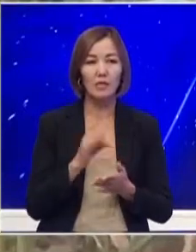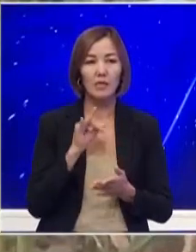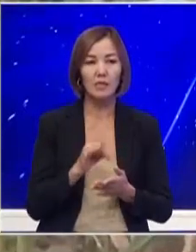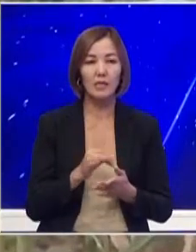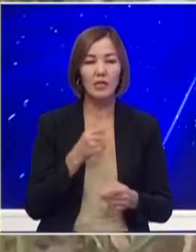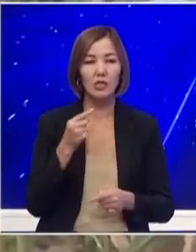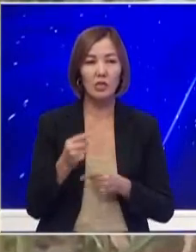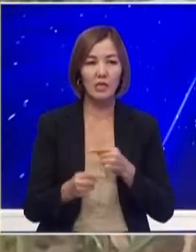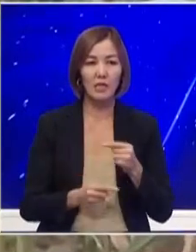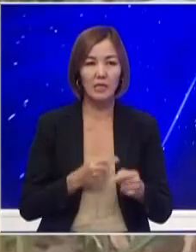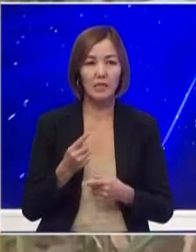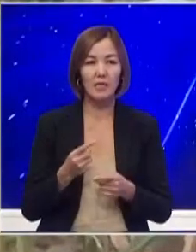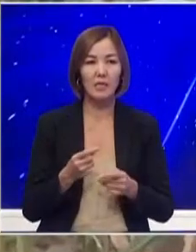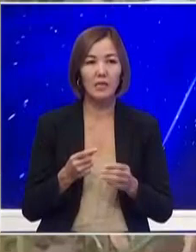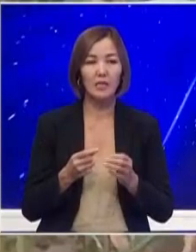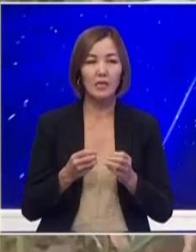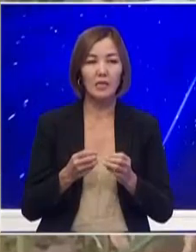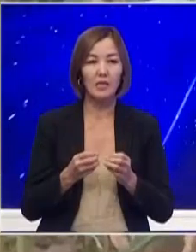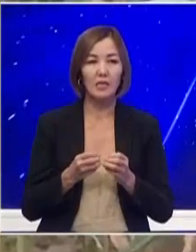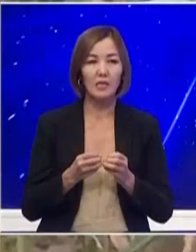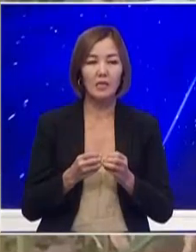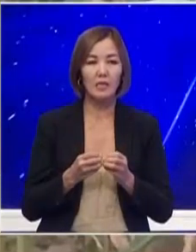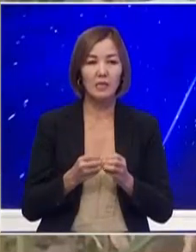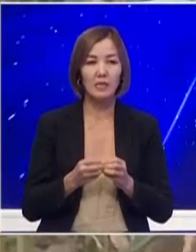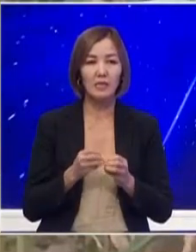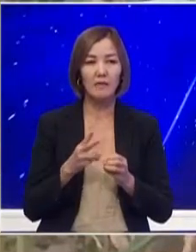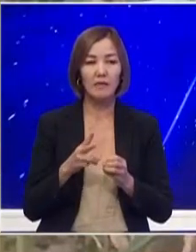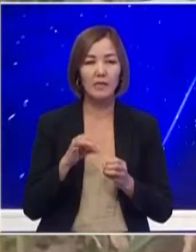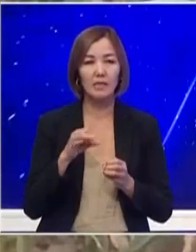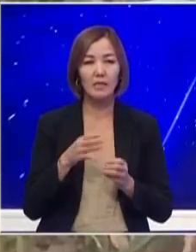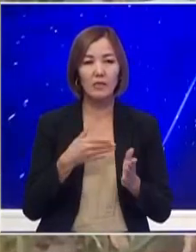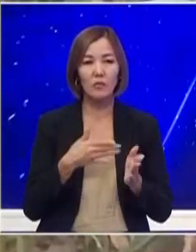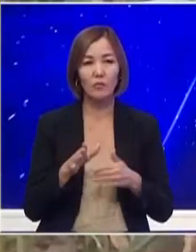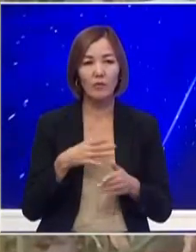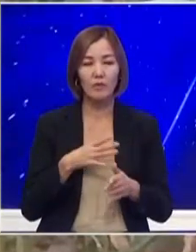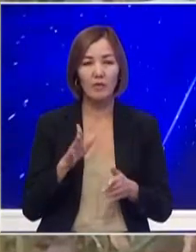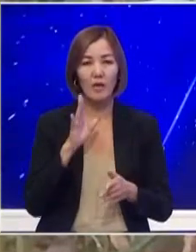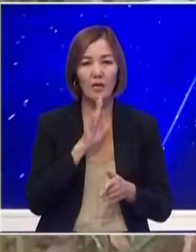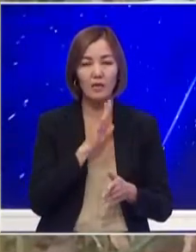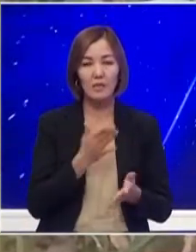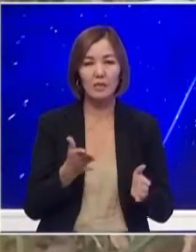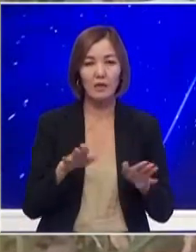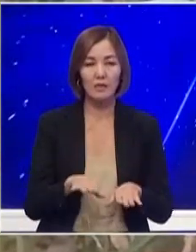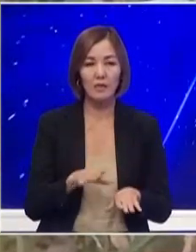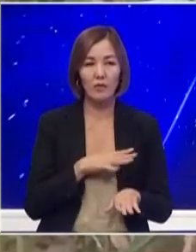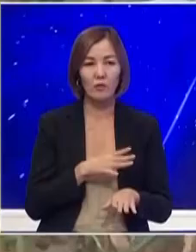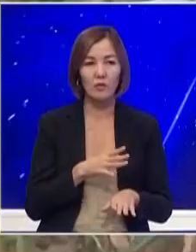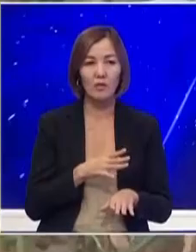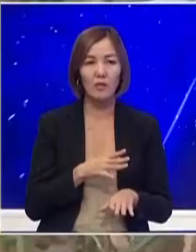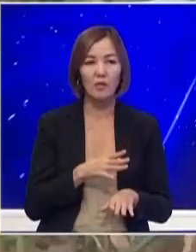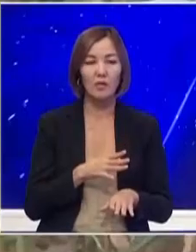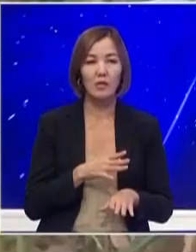через опыление, через 10-12 дней она удаляется. И остается только материнская форма. Это увеличивает площадь